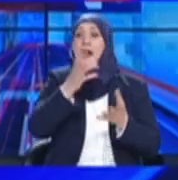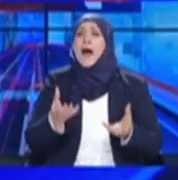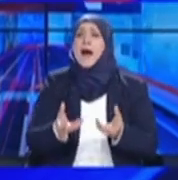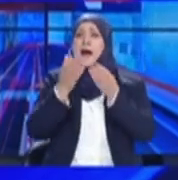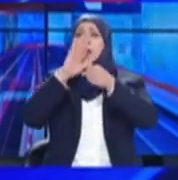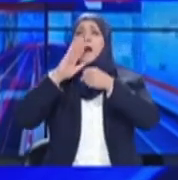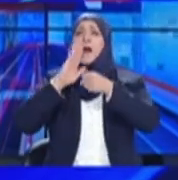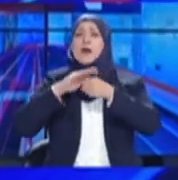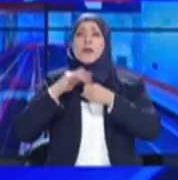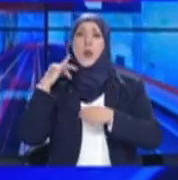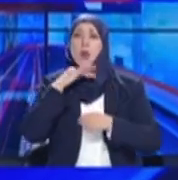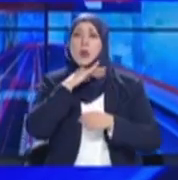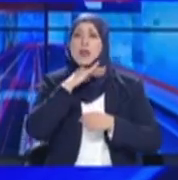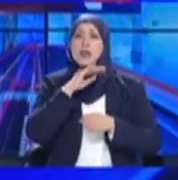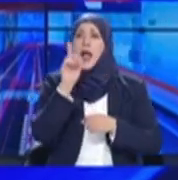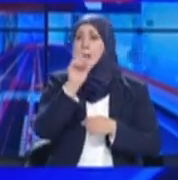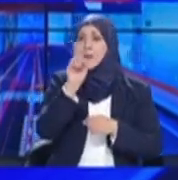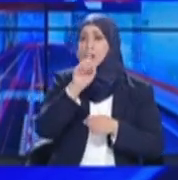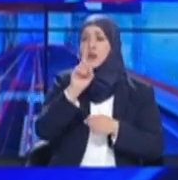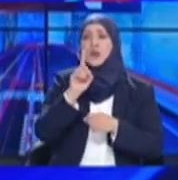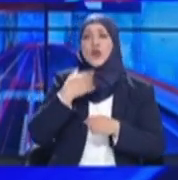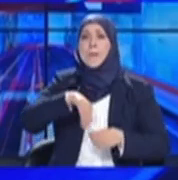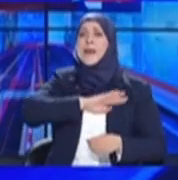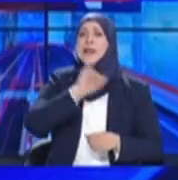المستشفيات مسؤوليه البلديه